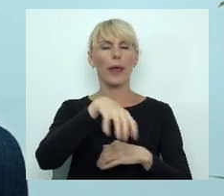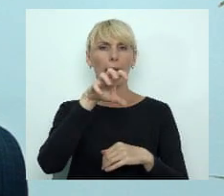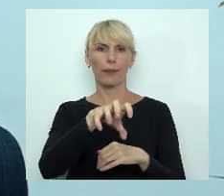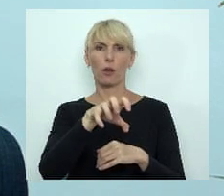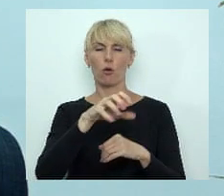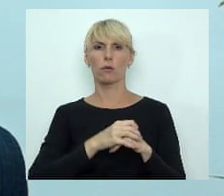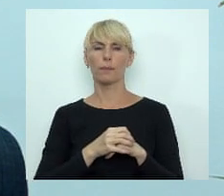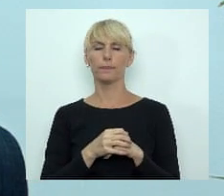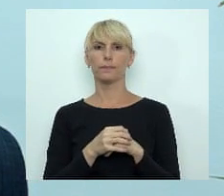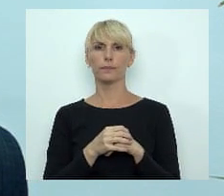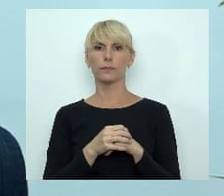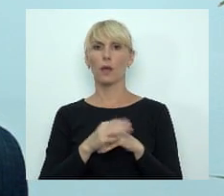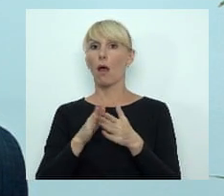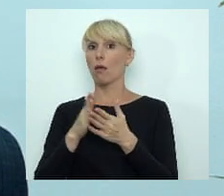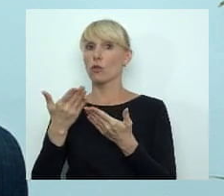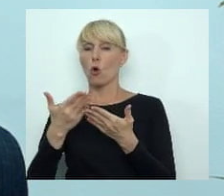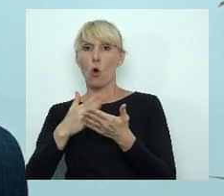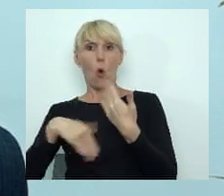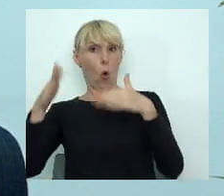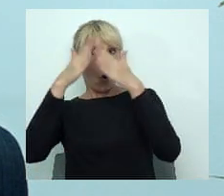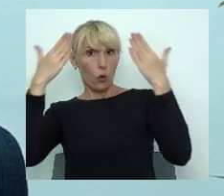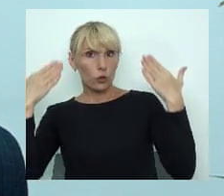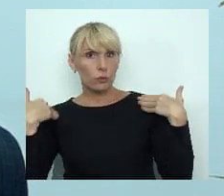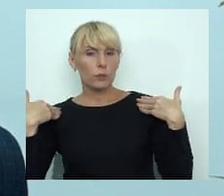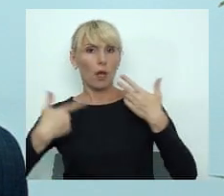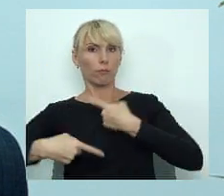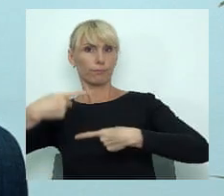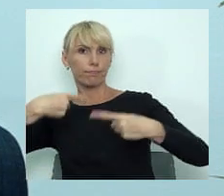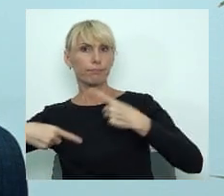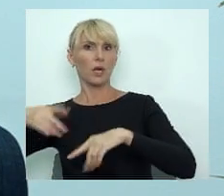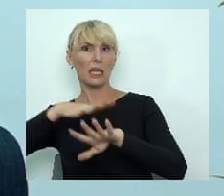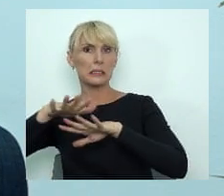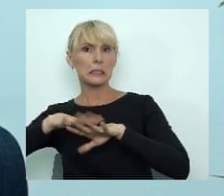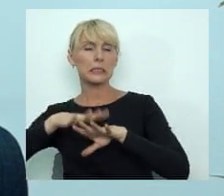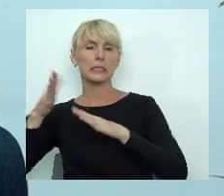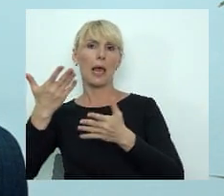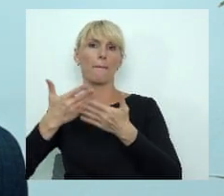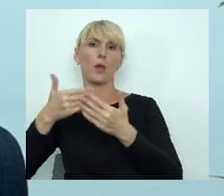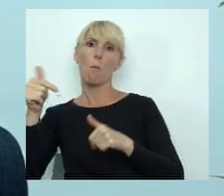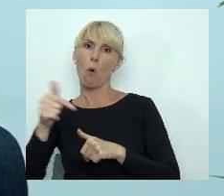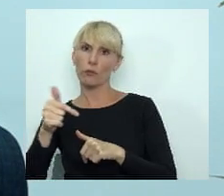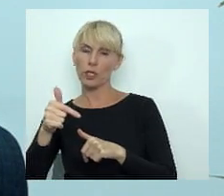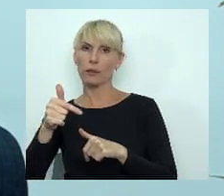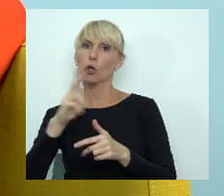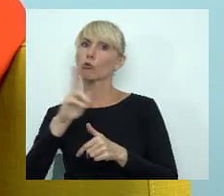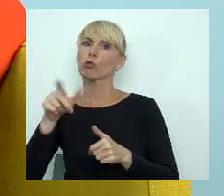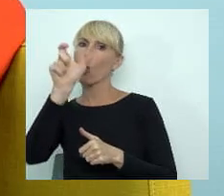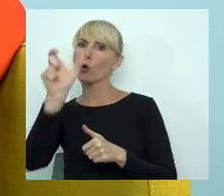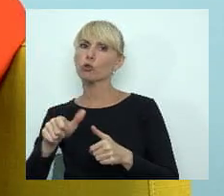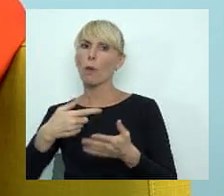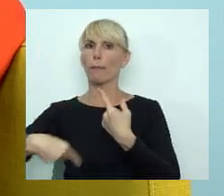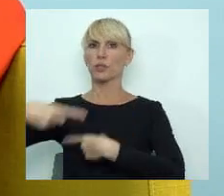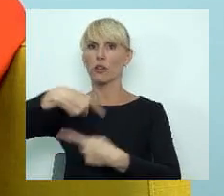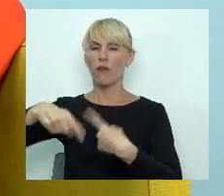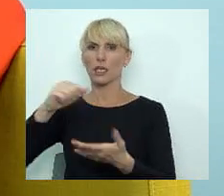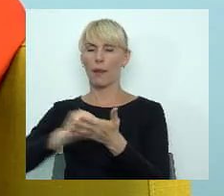Przetwarzanie danych osobowych na dużą skalę odbywa się w szpitalu. Czy jest osoba, jednostka, która to w jakiś sposób kontroluje? Powinna być taka osoba, powinna być taka